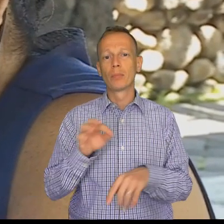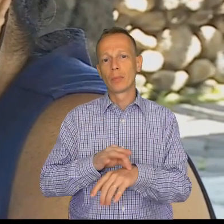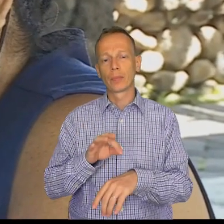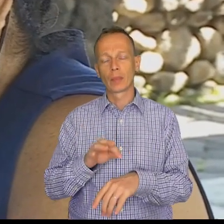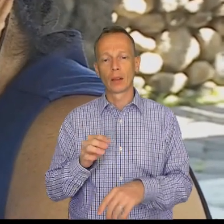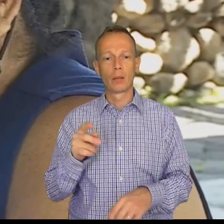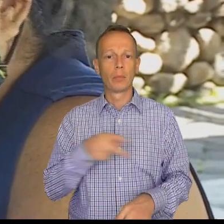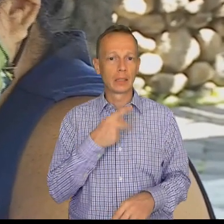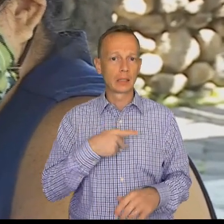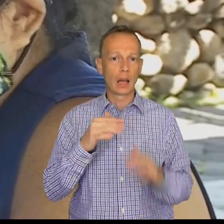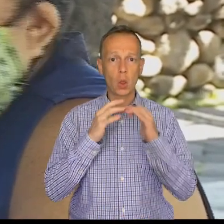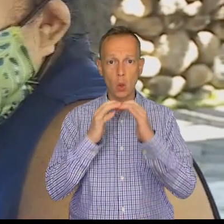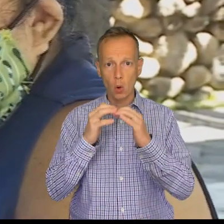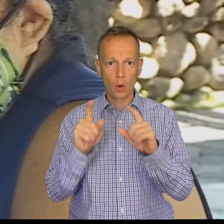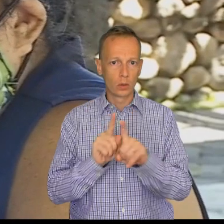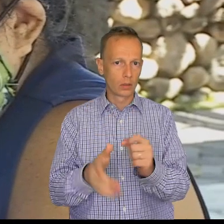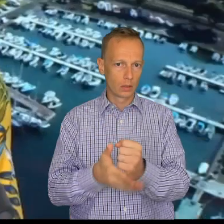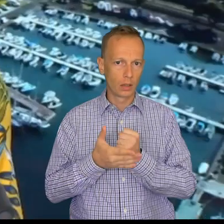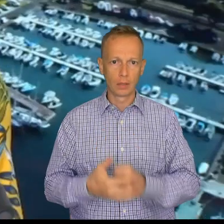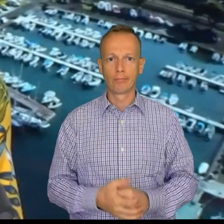neurologue et tout autre.